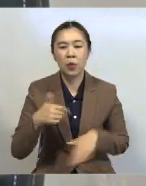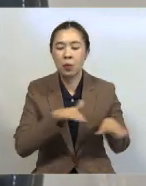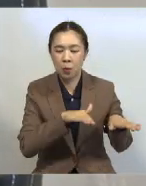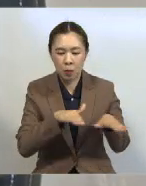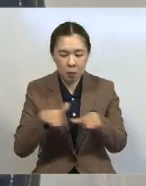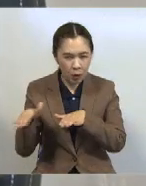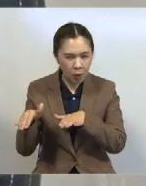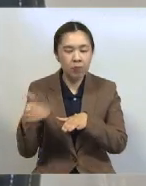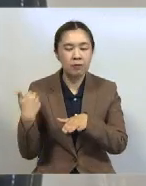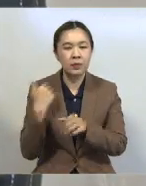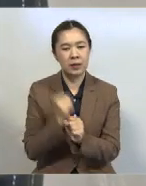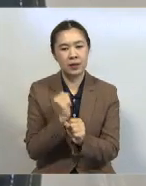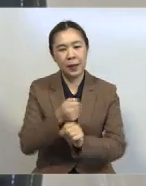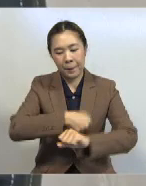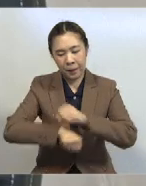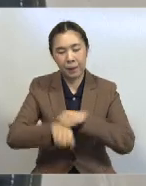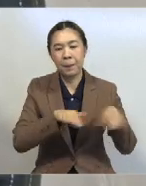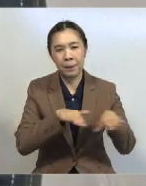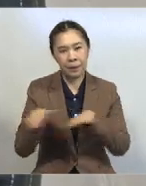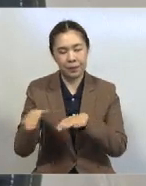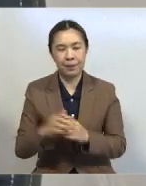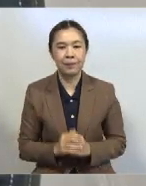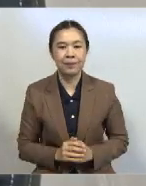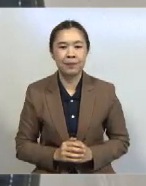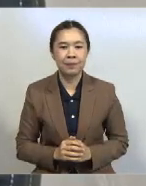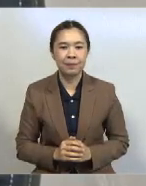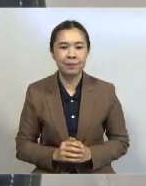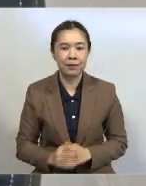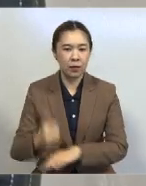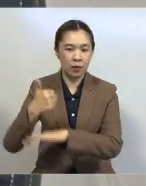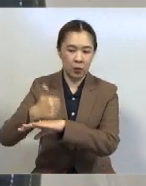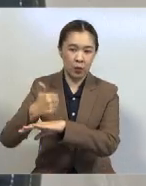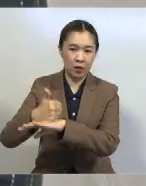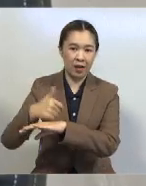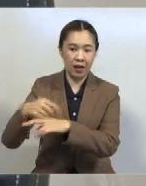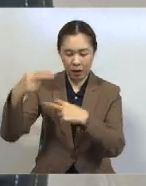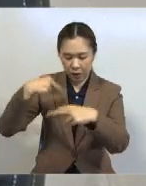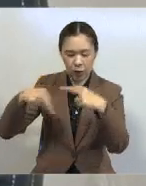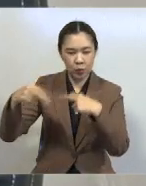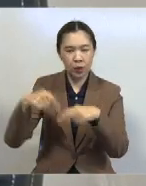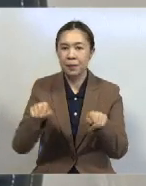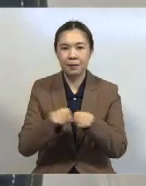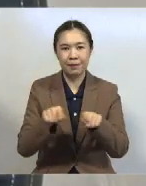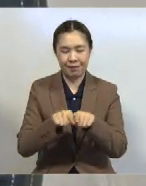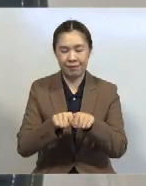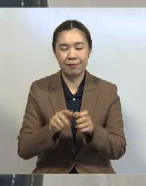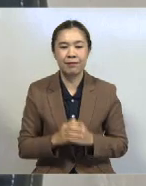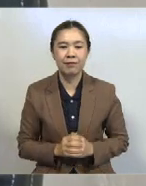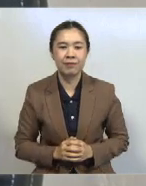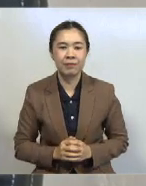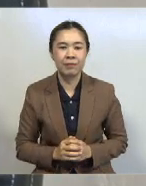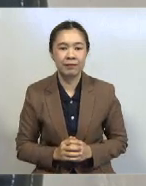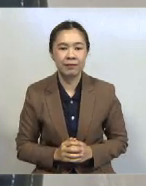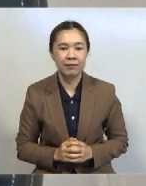ญกับแรงกดดันเหล่านั้นนะครับแล้วก็ทางผู้กำกับชาก็ไม่เคยทอดทิ้งตัวผมนะครับขอเรียนว่